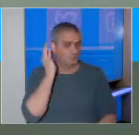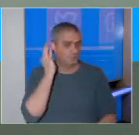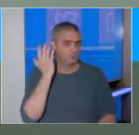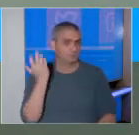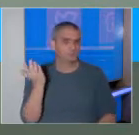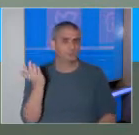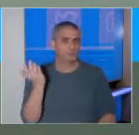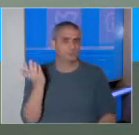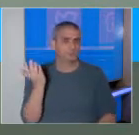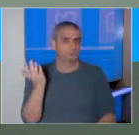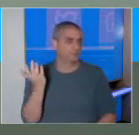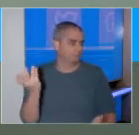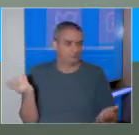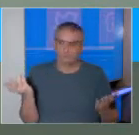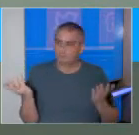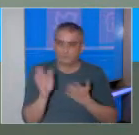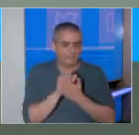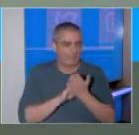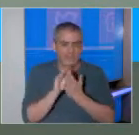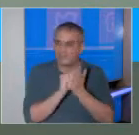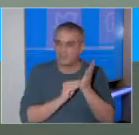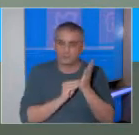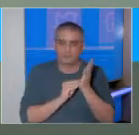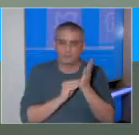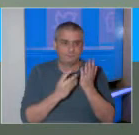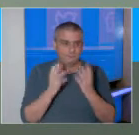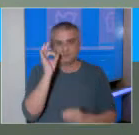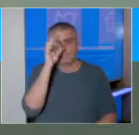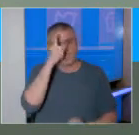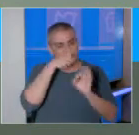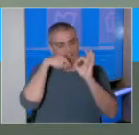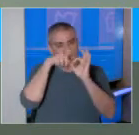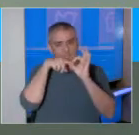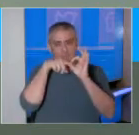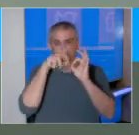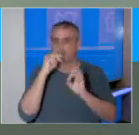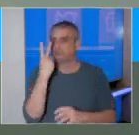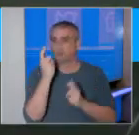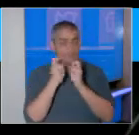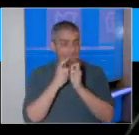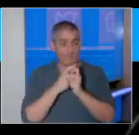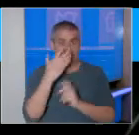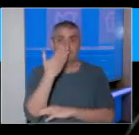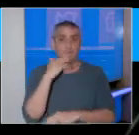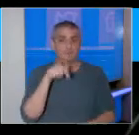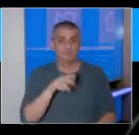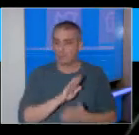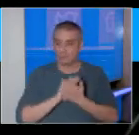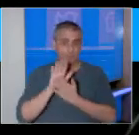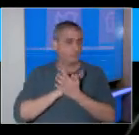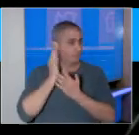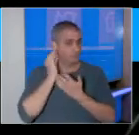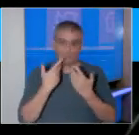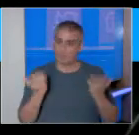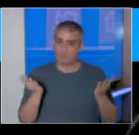אז אין אפילו נתונים, זאת אומרת, הספרה היא פשוט אפס. יש שתי מפלגות במדינת ישראל שאין בהן בכלל